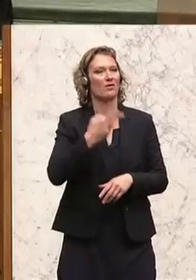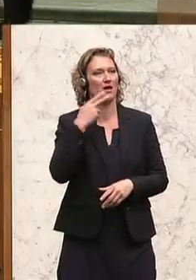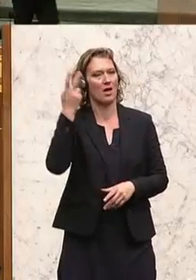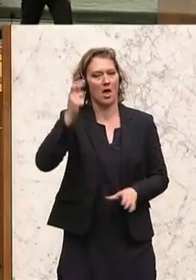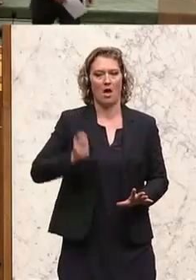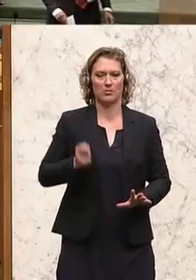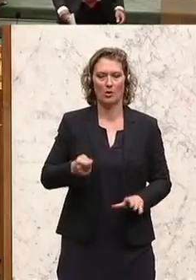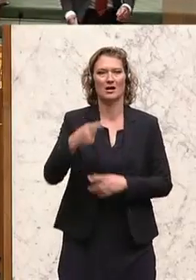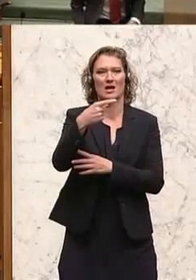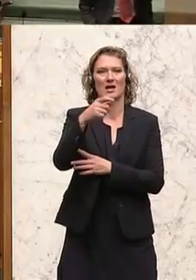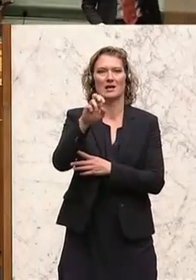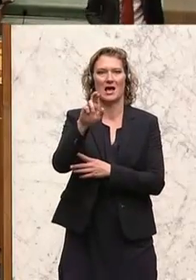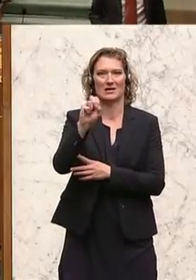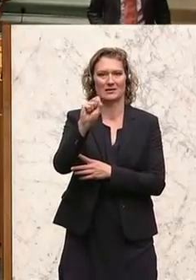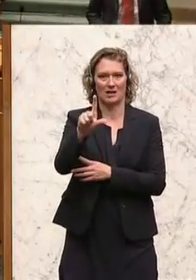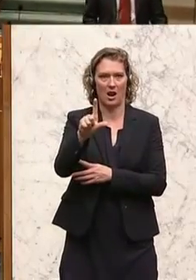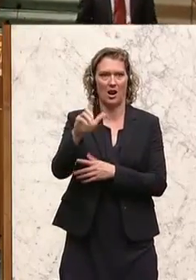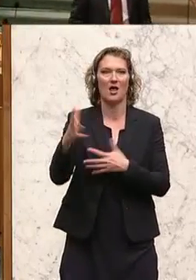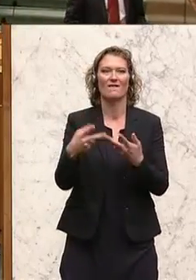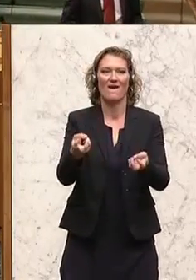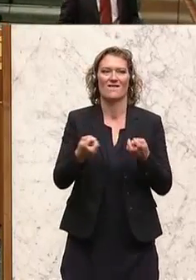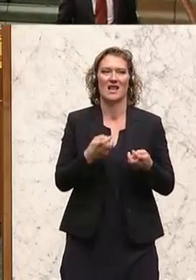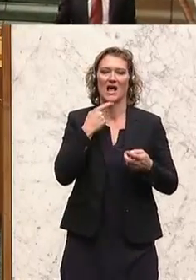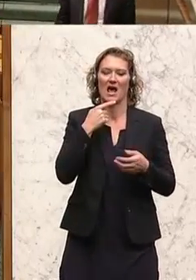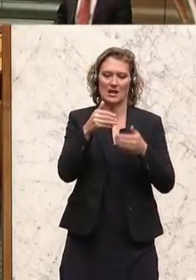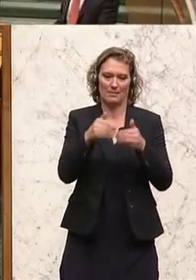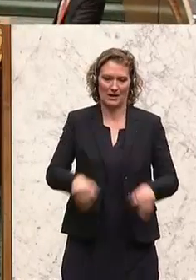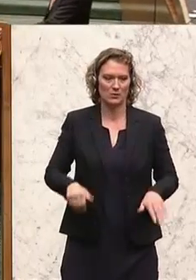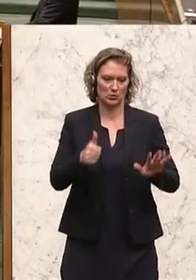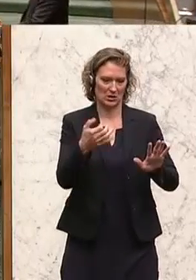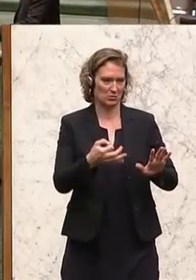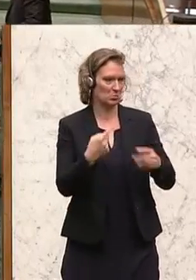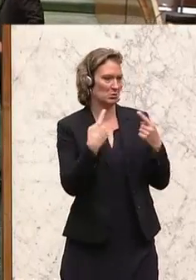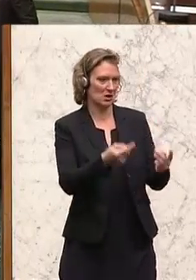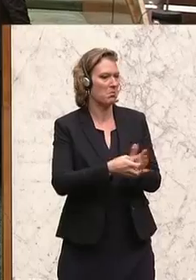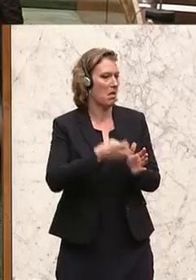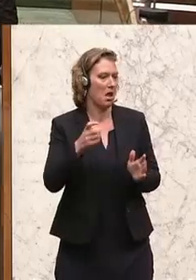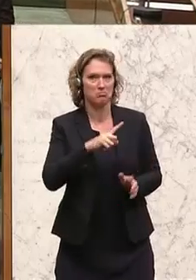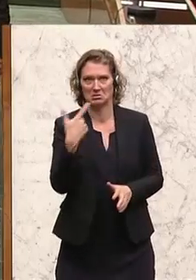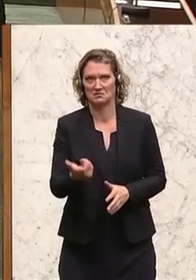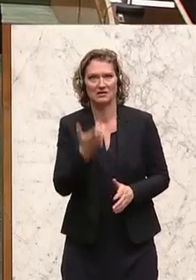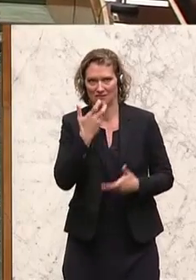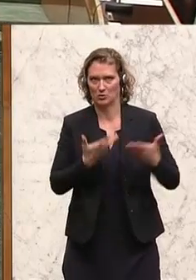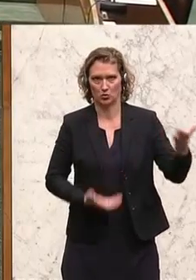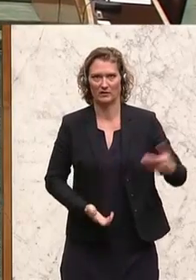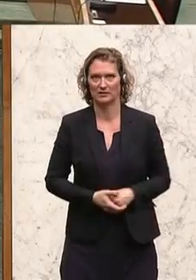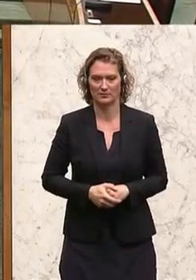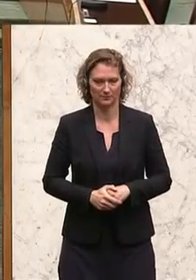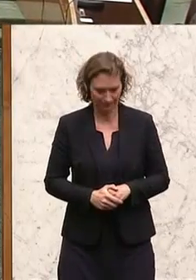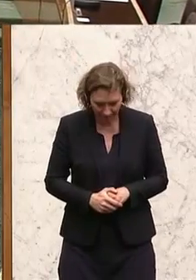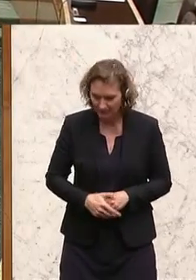Nächster Redner ist der Verfassungssprecher der ÖVP, Wolfgang Gerstl. Sie können uns natürlich bis 20 ausdehnen. Danke,